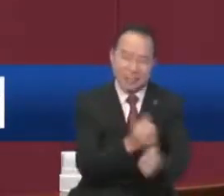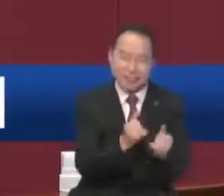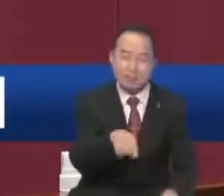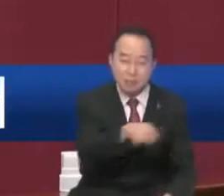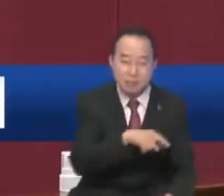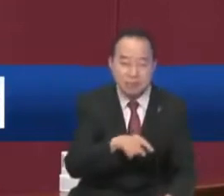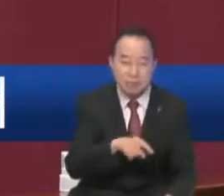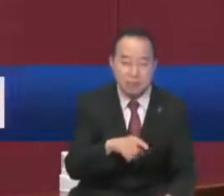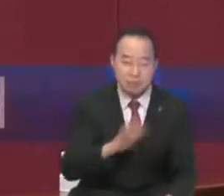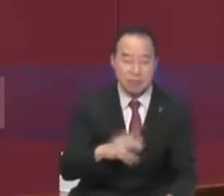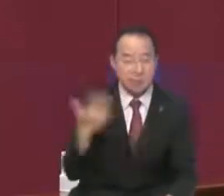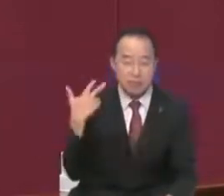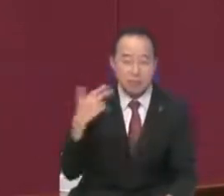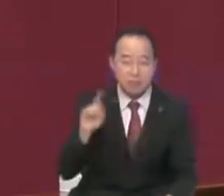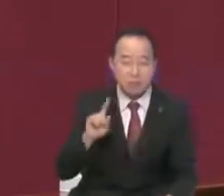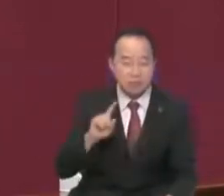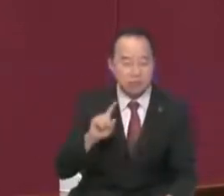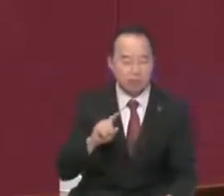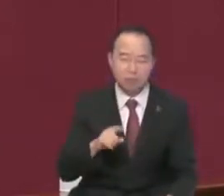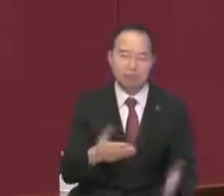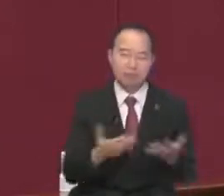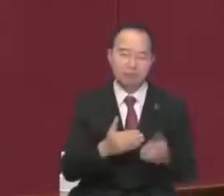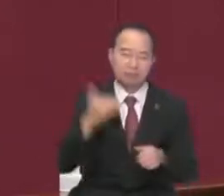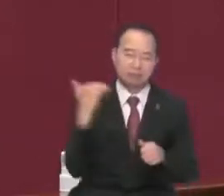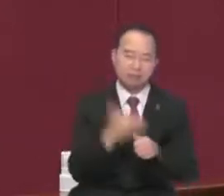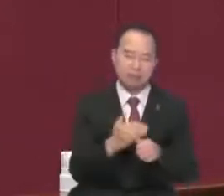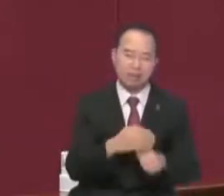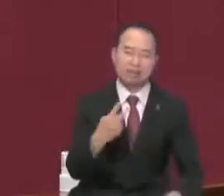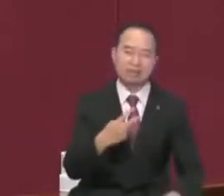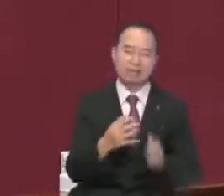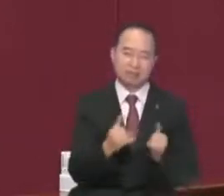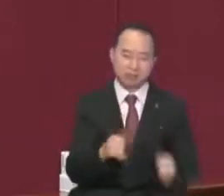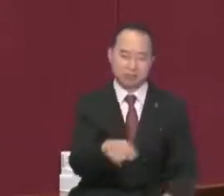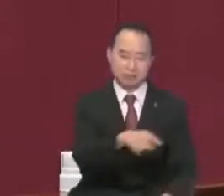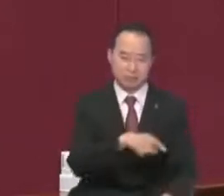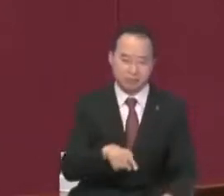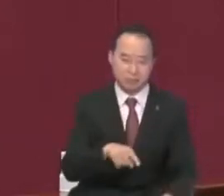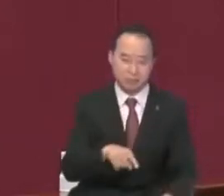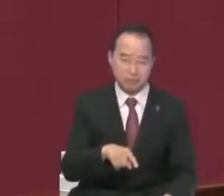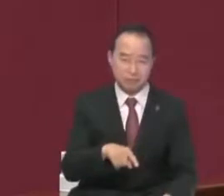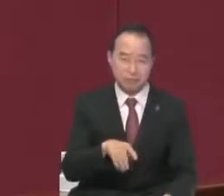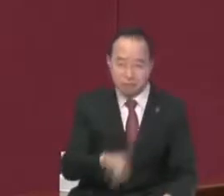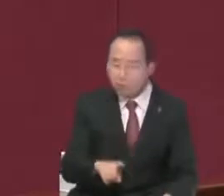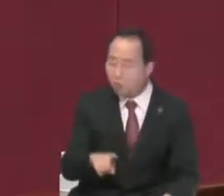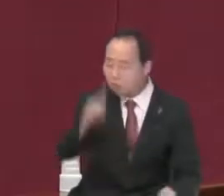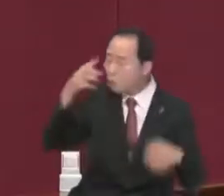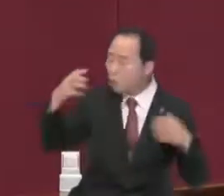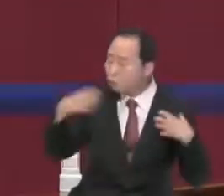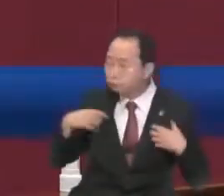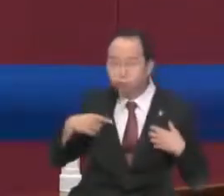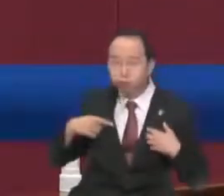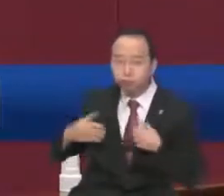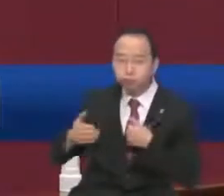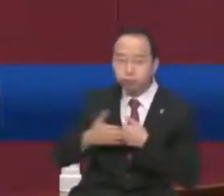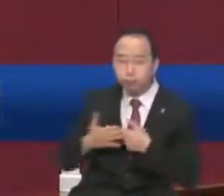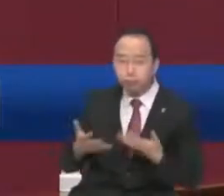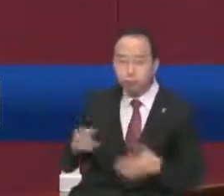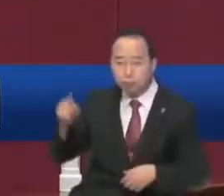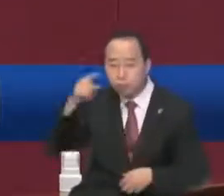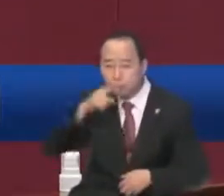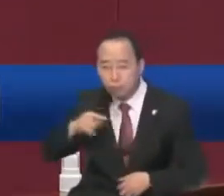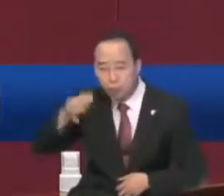그렇지만 기업과 정부 여당 그 누구에게서도 대량 해고를 막기 위해 노력한 흔적은 눈꼽만큼도